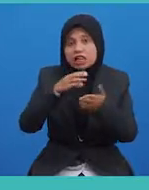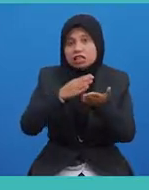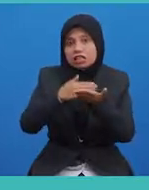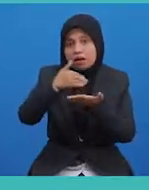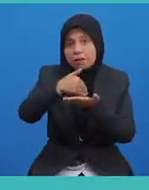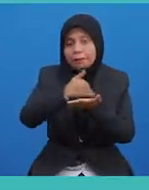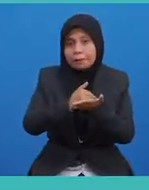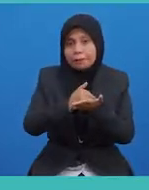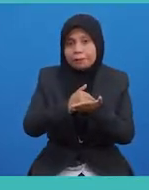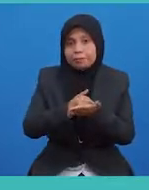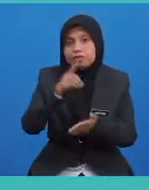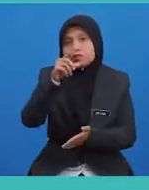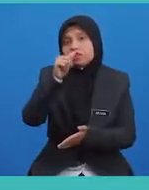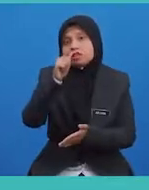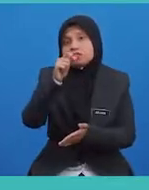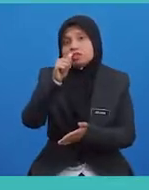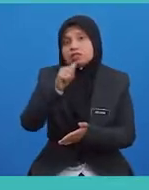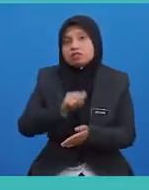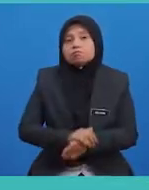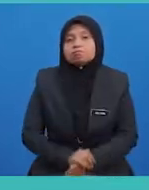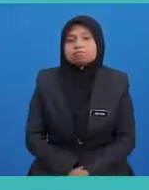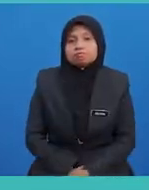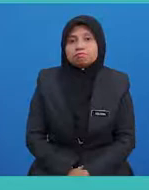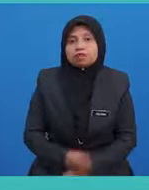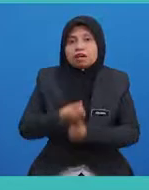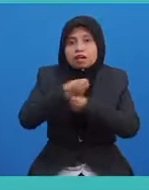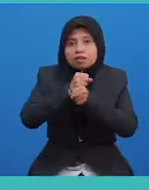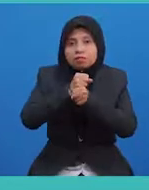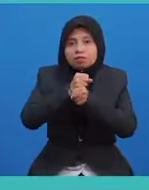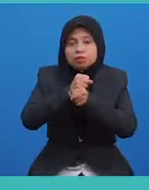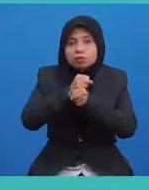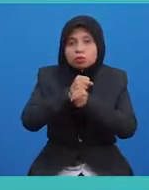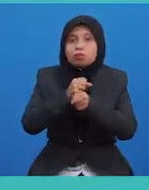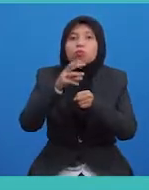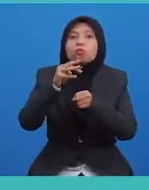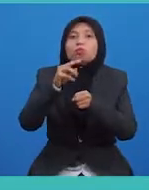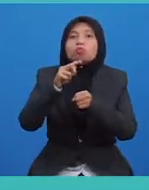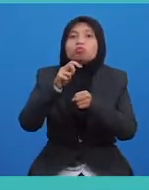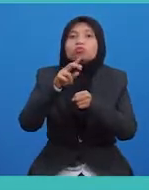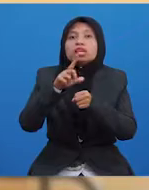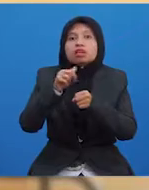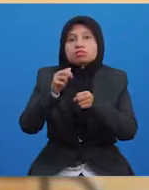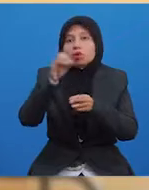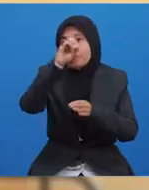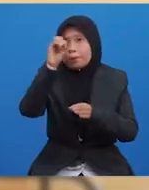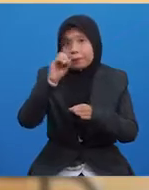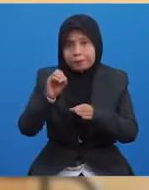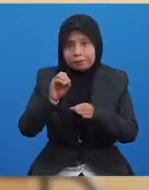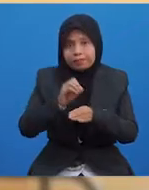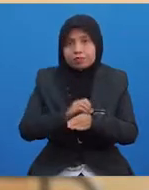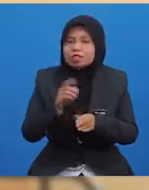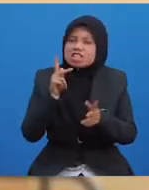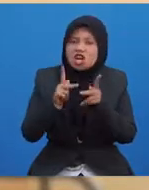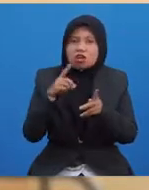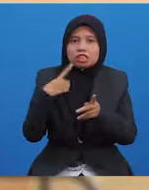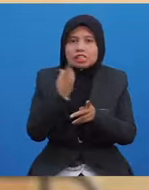Jenis data sering dipaparkan pula adalah dalam bentuk nilai mutlak atau peratus. Sekiranya kita